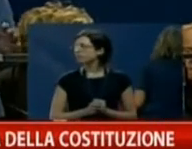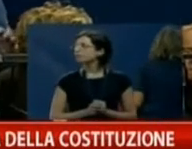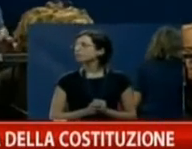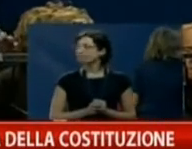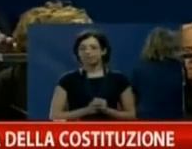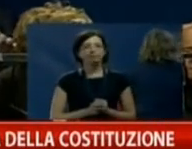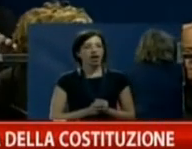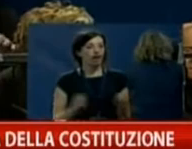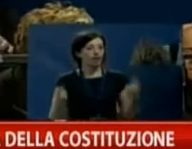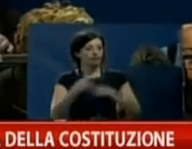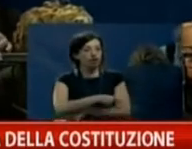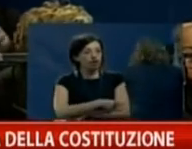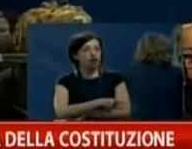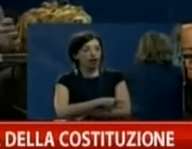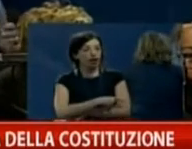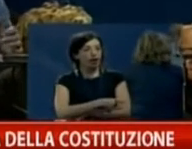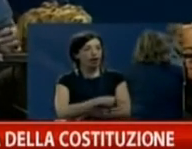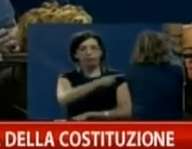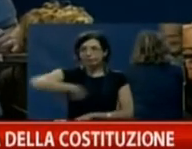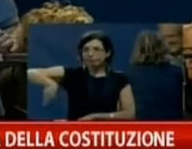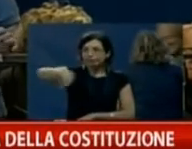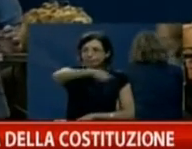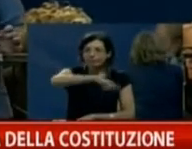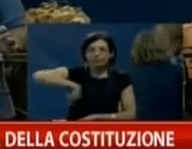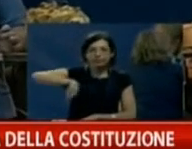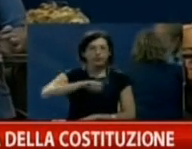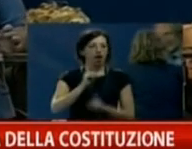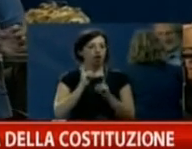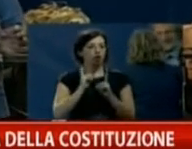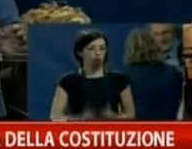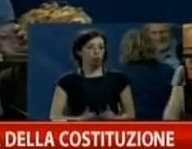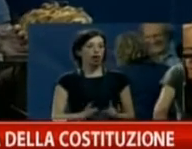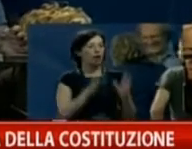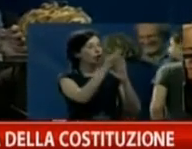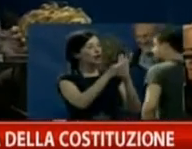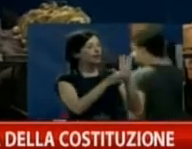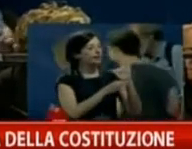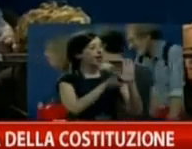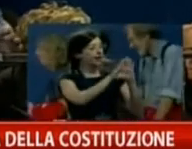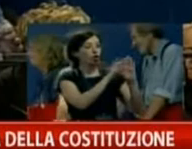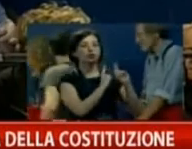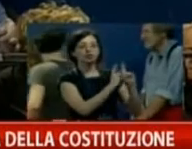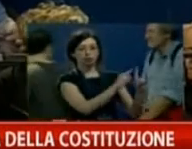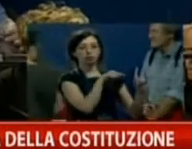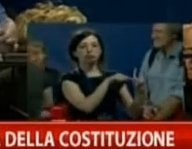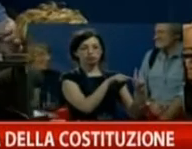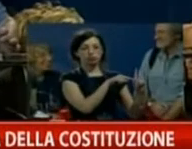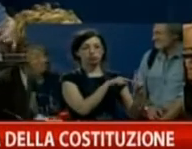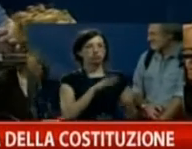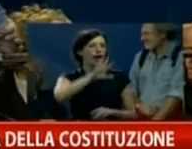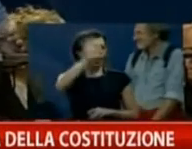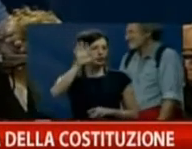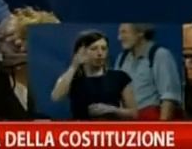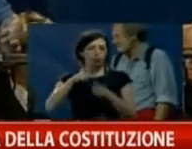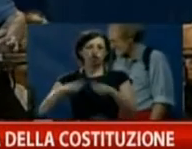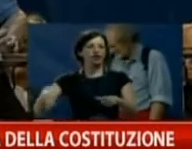criteri che devono accompagnare. A Napoli è stato fatto qualcosa del genere, quando mancando